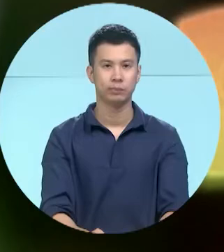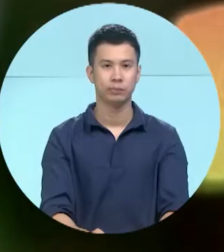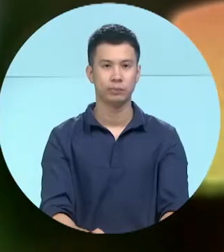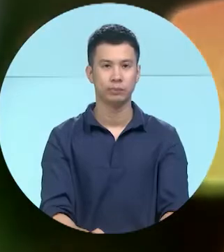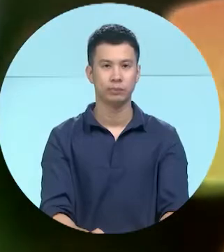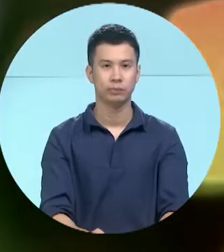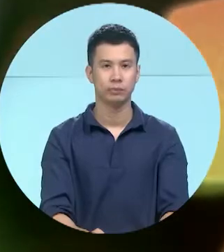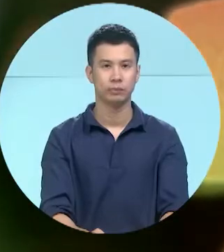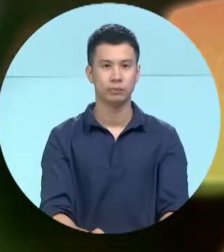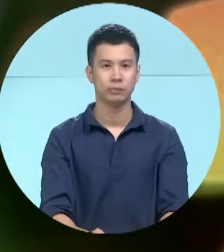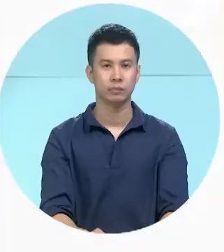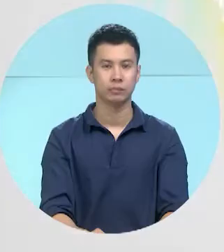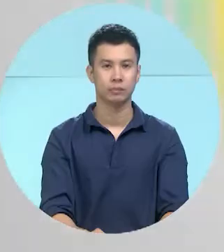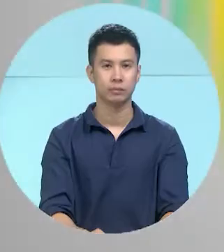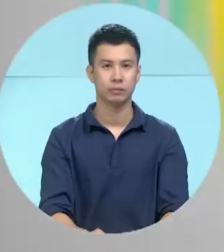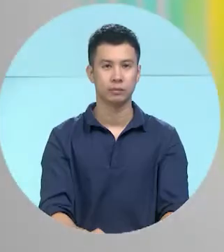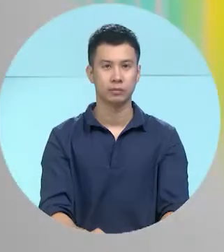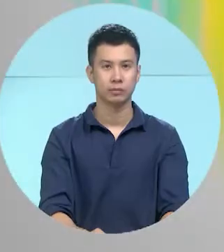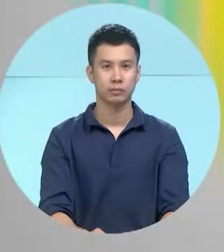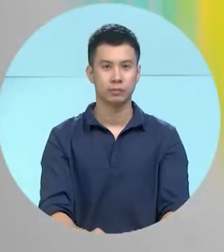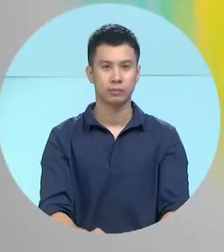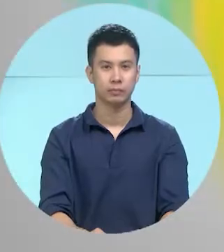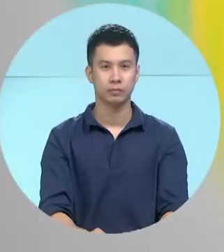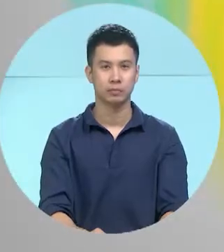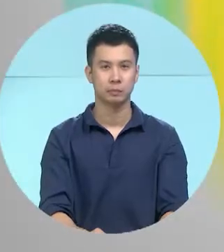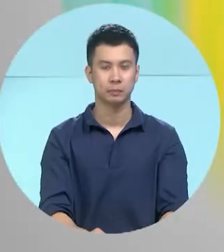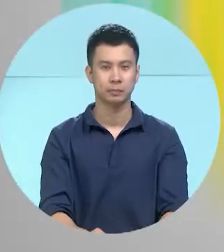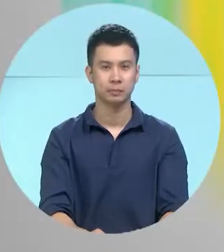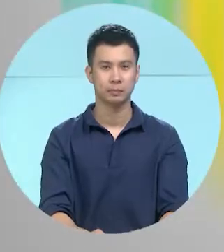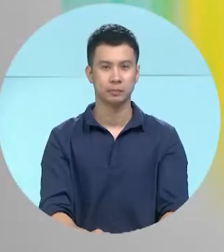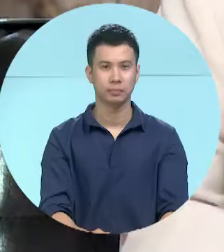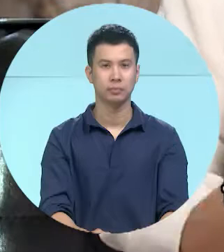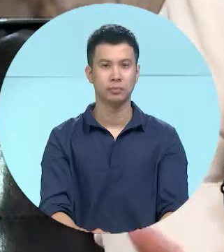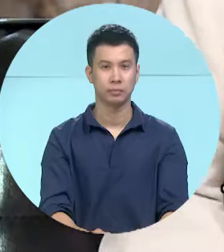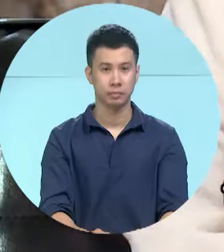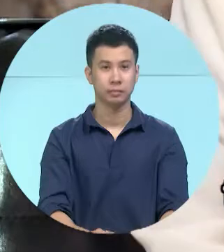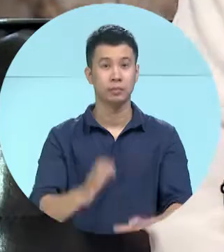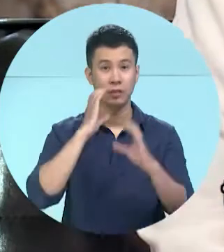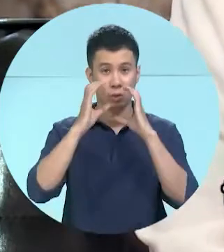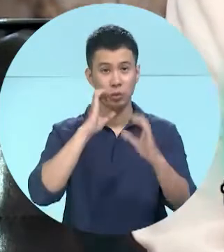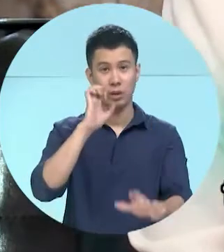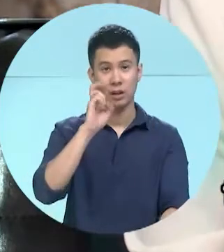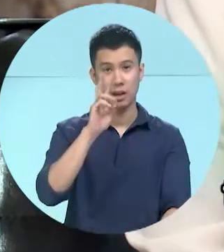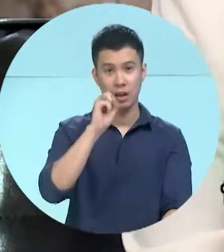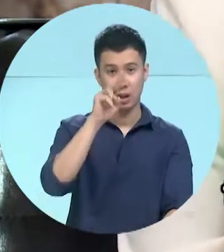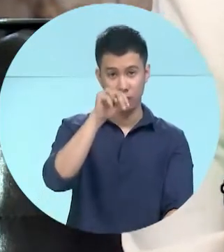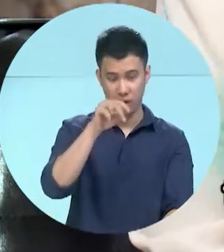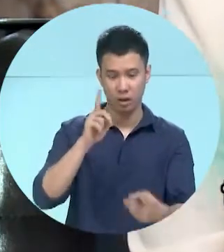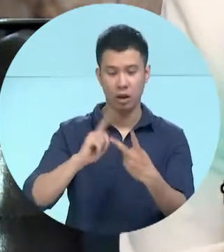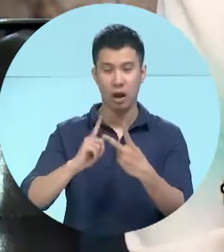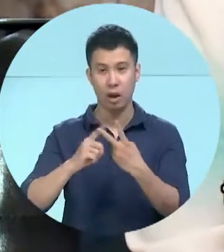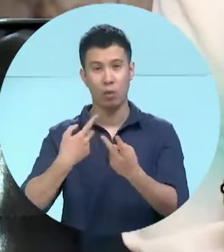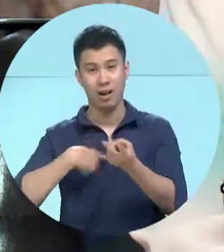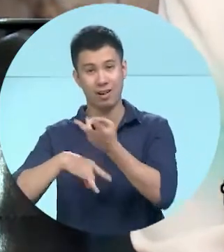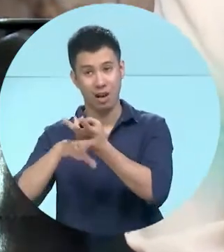Kate Câu chuyện của Evan và Simple Coffee thật thú